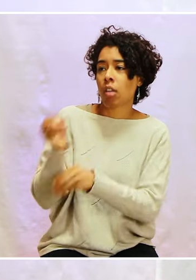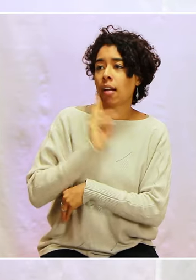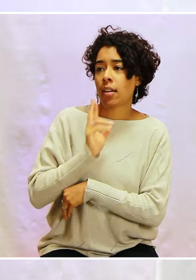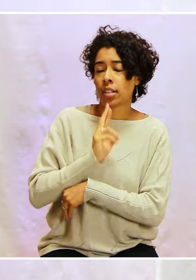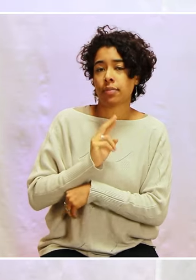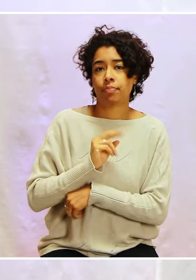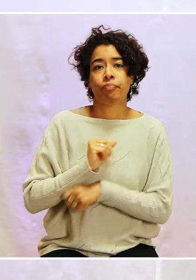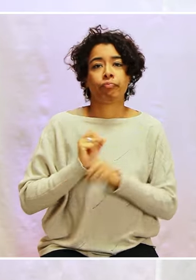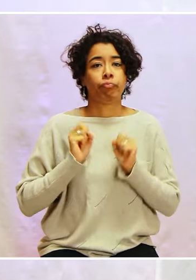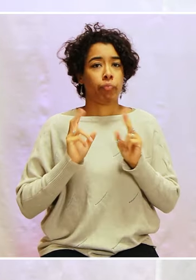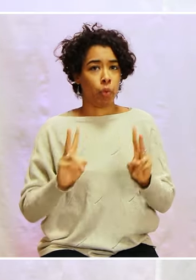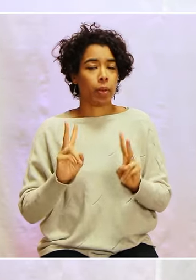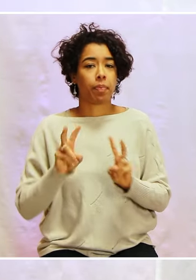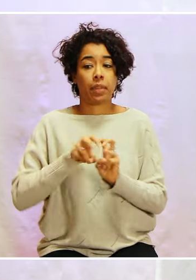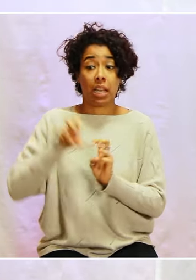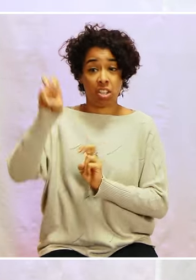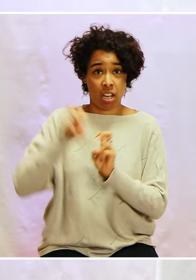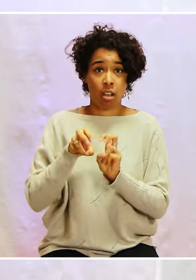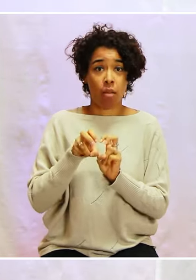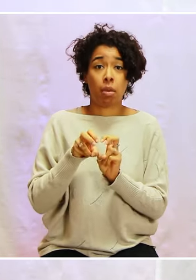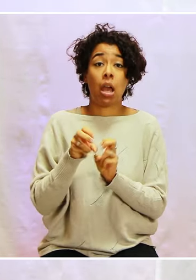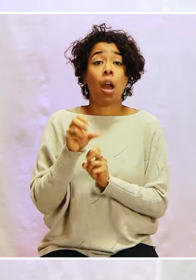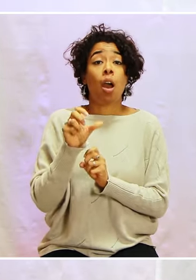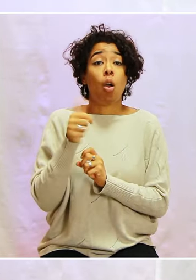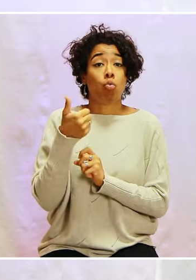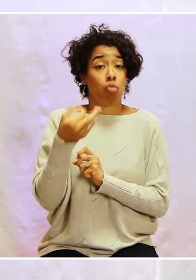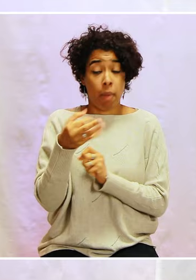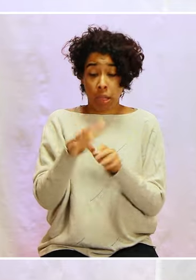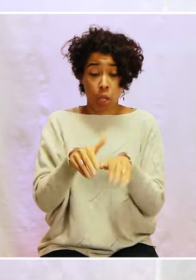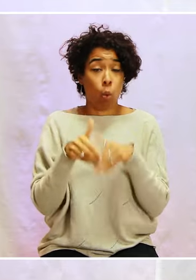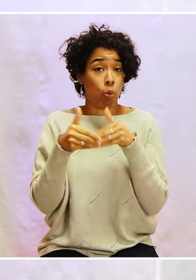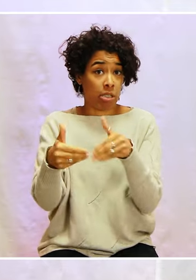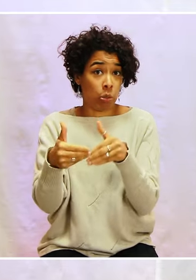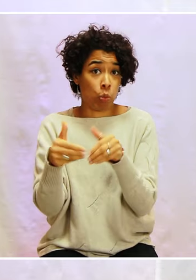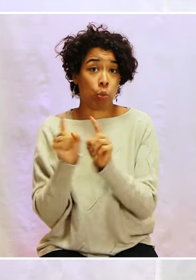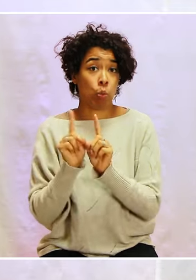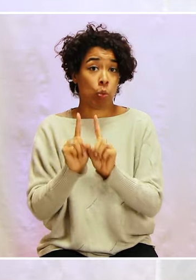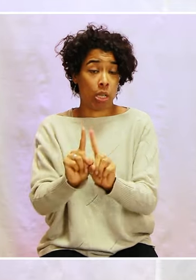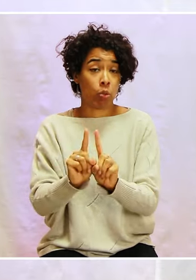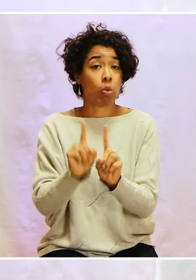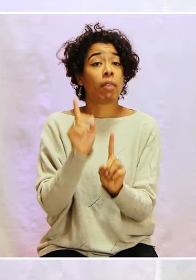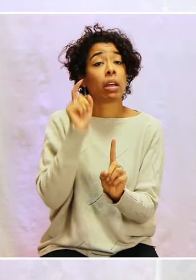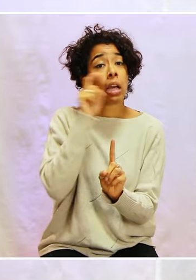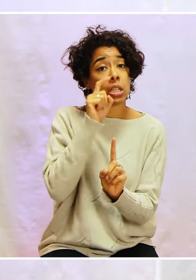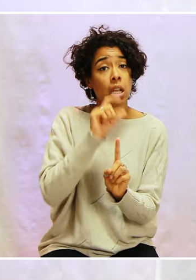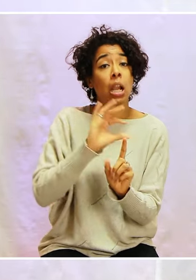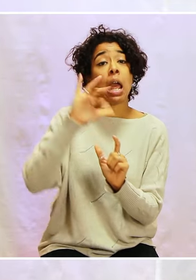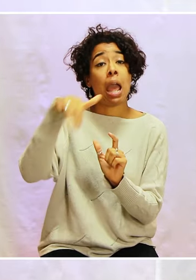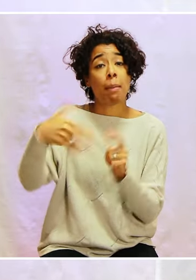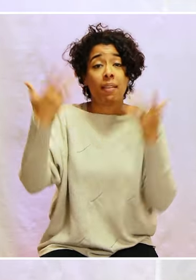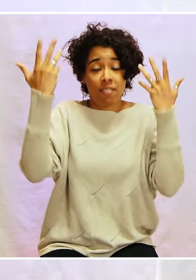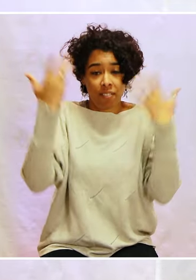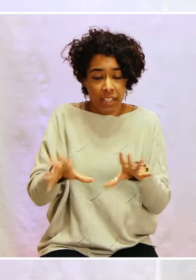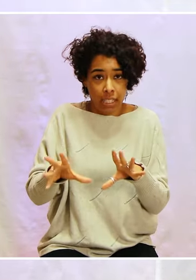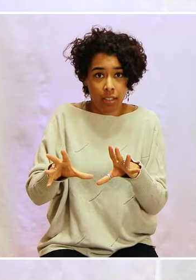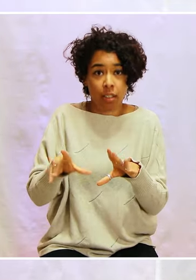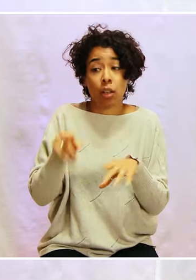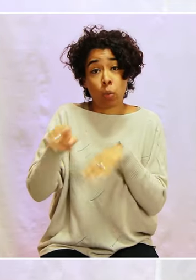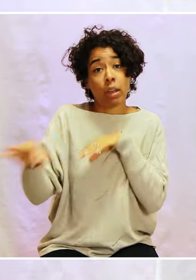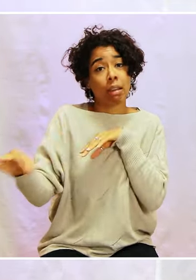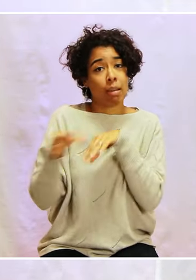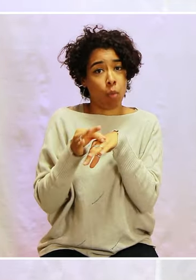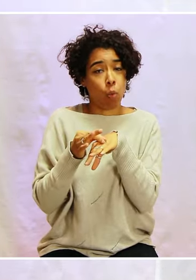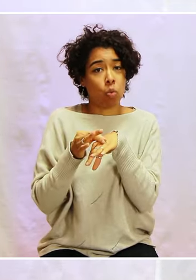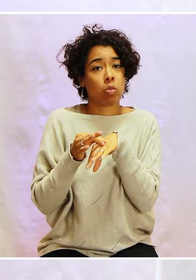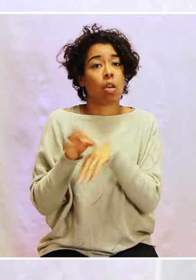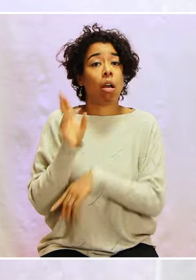fit ainsi et il acheva la semaine avec Léa puis Laban lui donna pour femme Rachel sa fille waouh